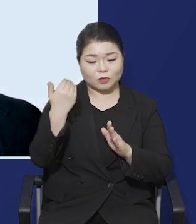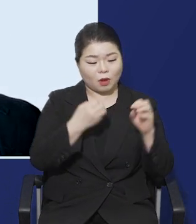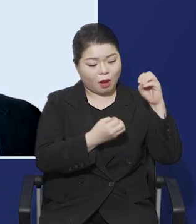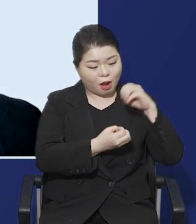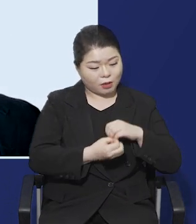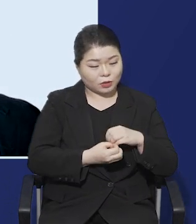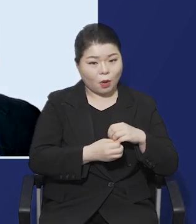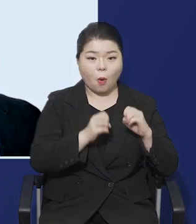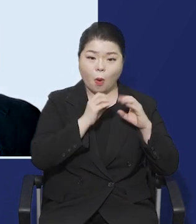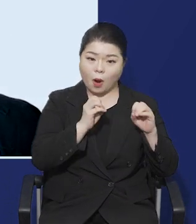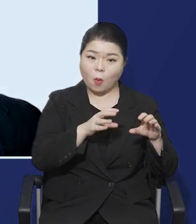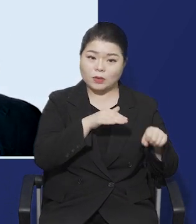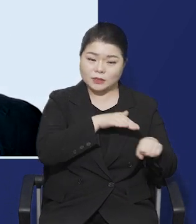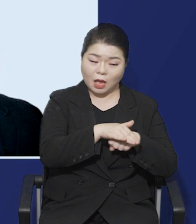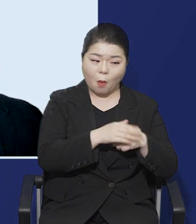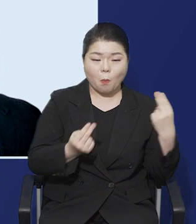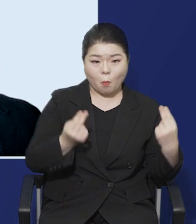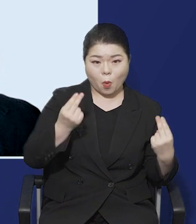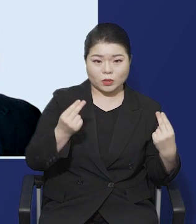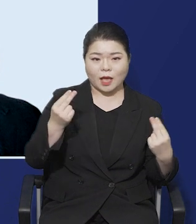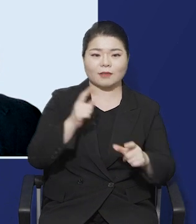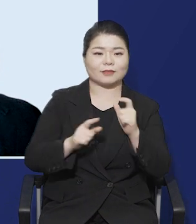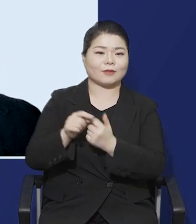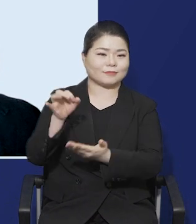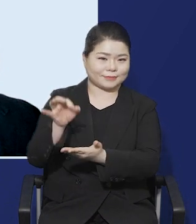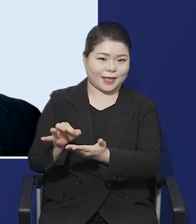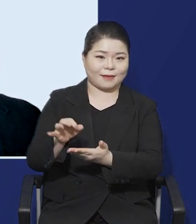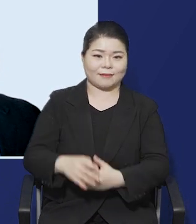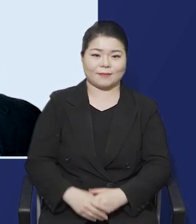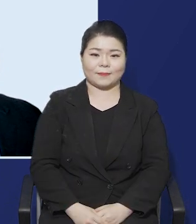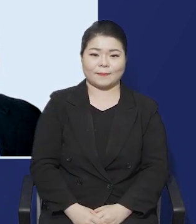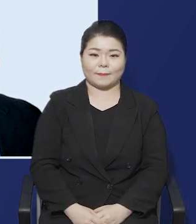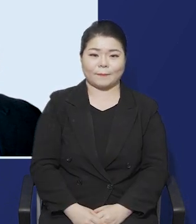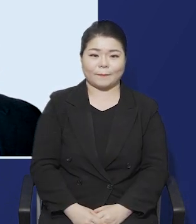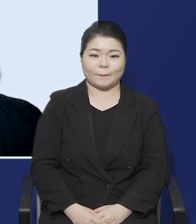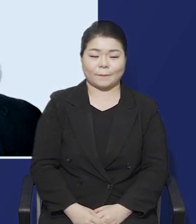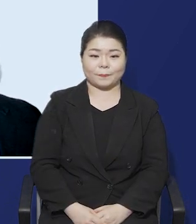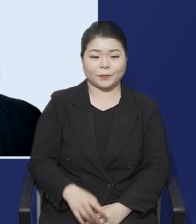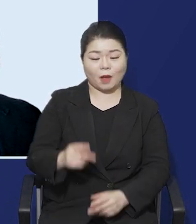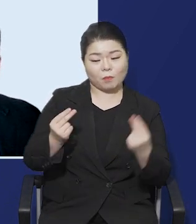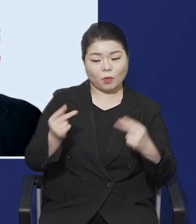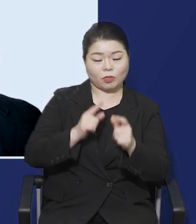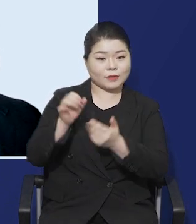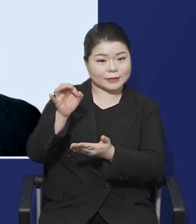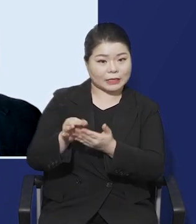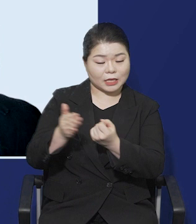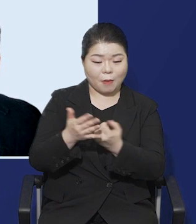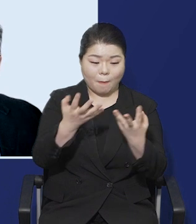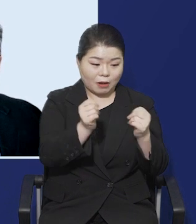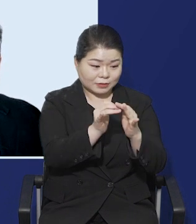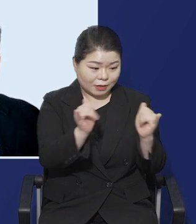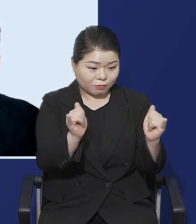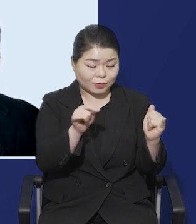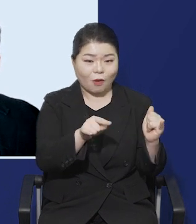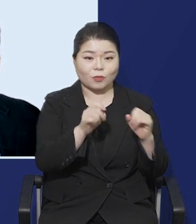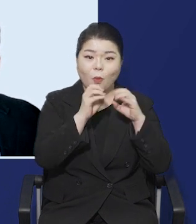정통적인 광고 매체에 비해 상대적으로 저렴하다고 볼 수 있습니다. 따라서 상대적으로 더 적은 예산으로 더 많은 사람들에게